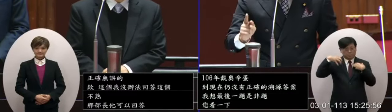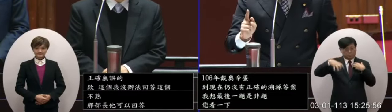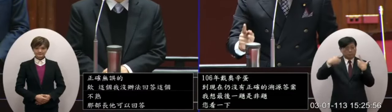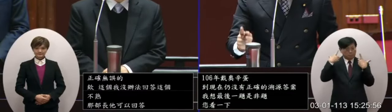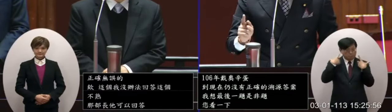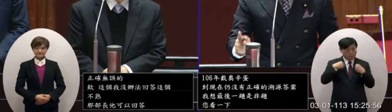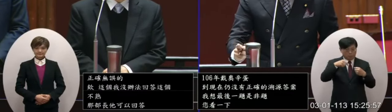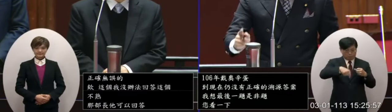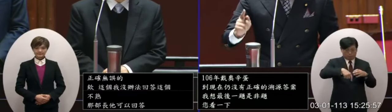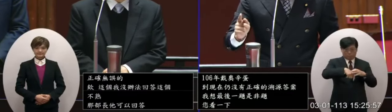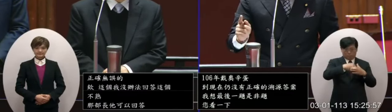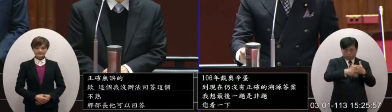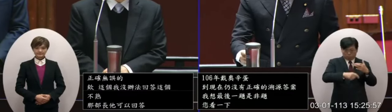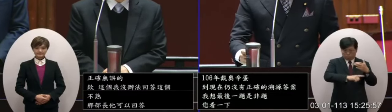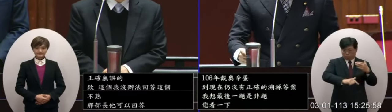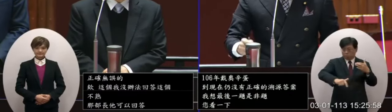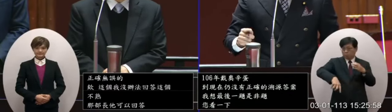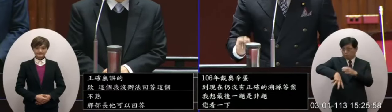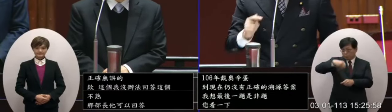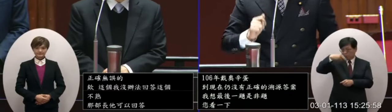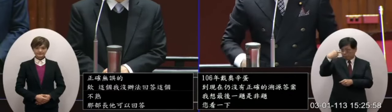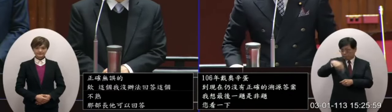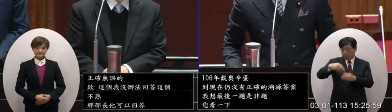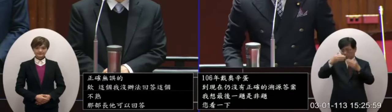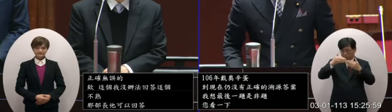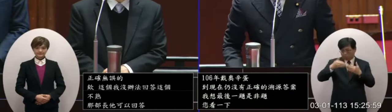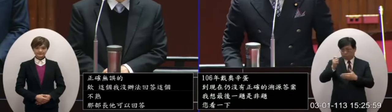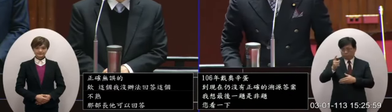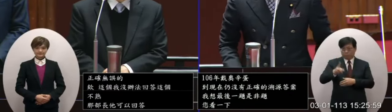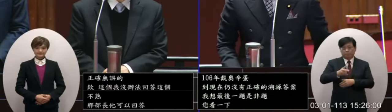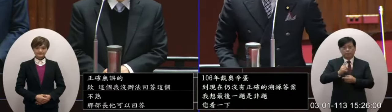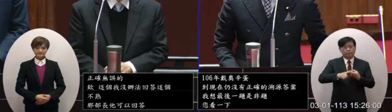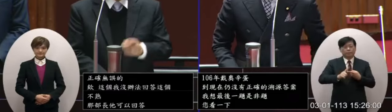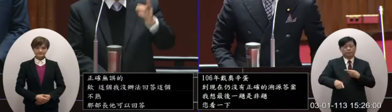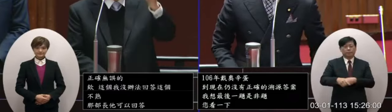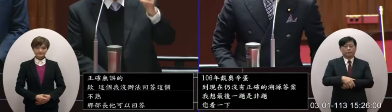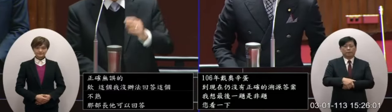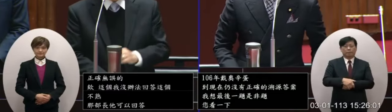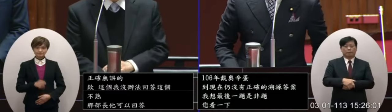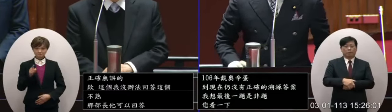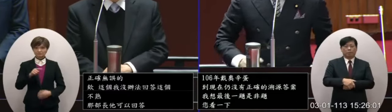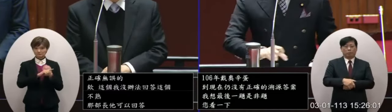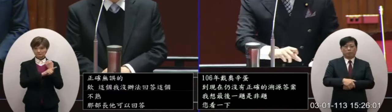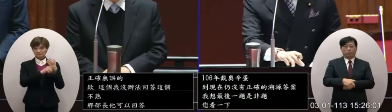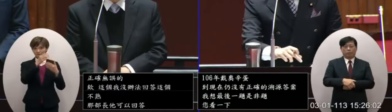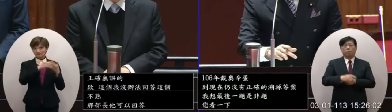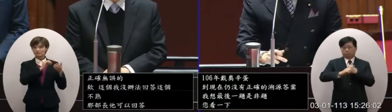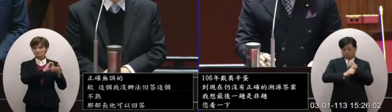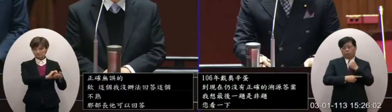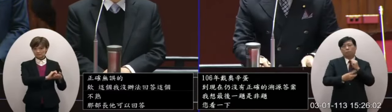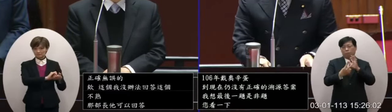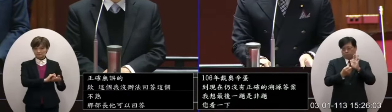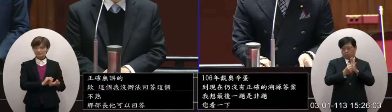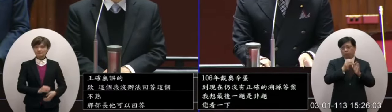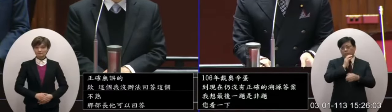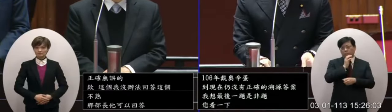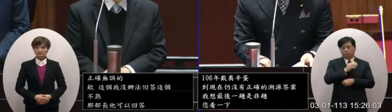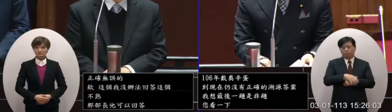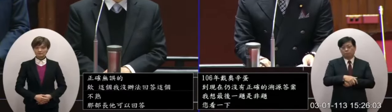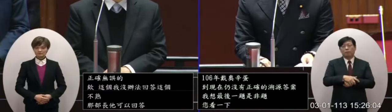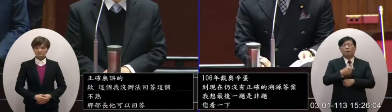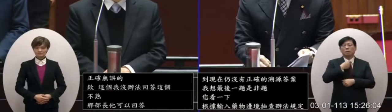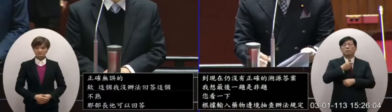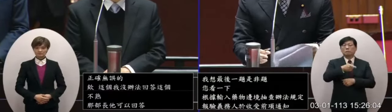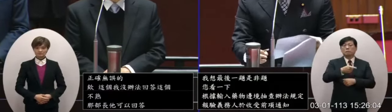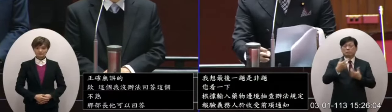抽取余存样品之，对不对？ 这个是法律规定的。 法律规定的嘛，好，就是要